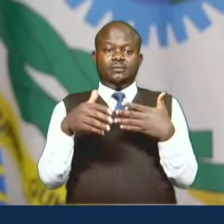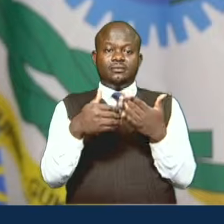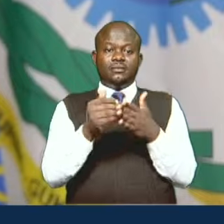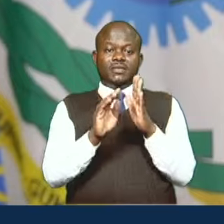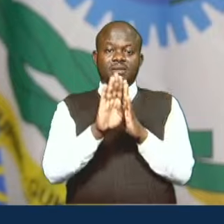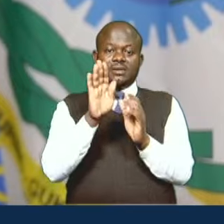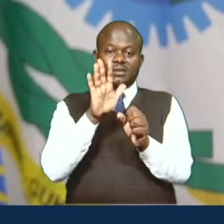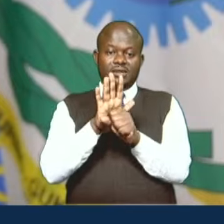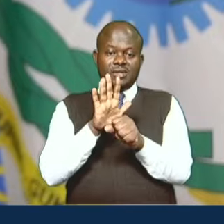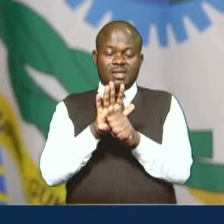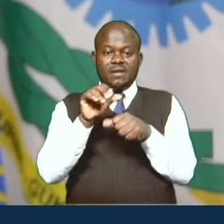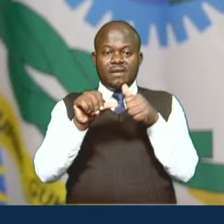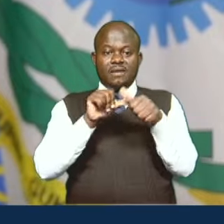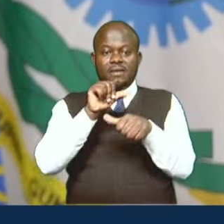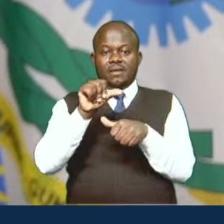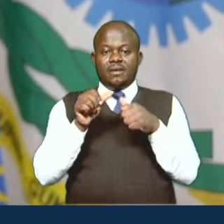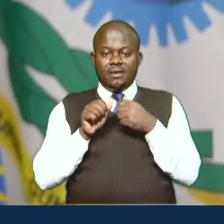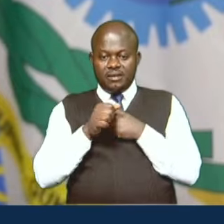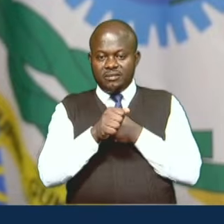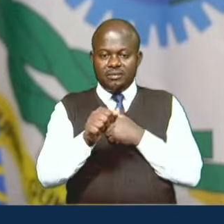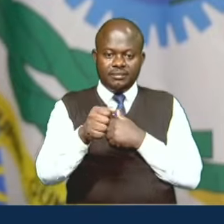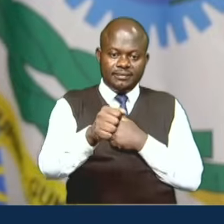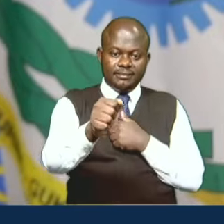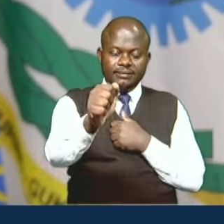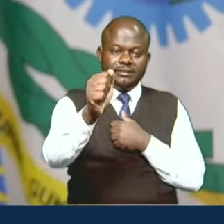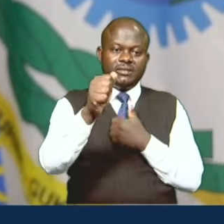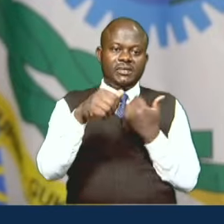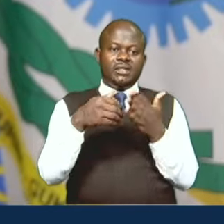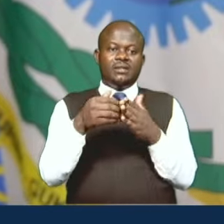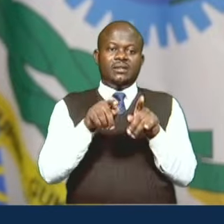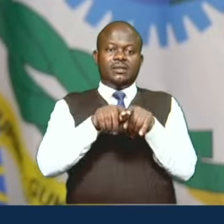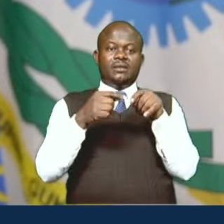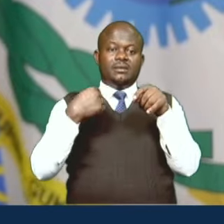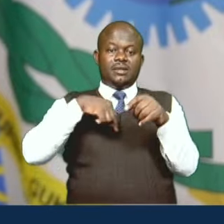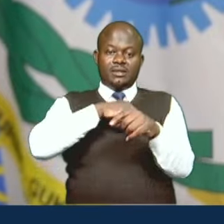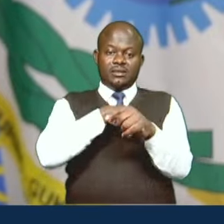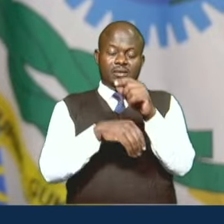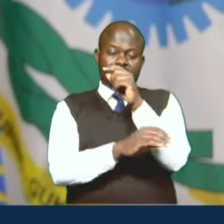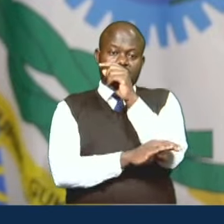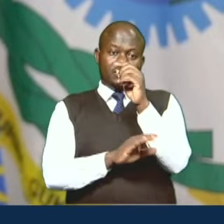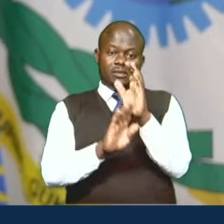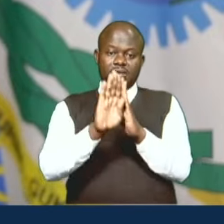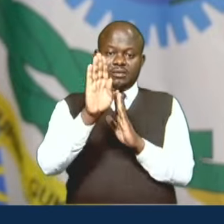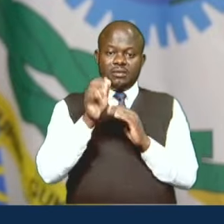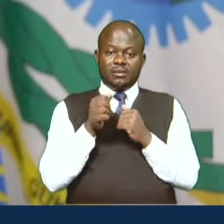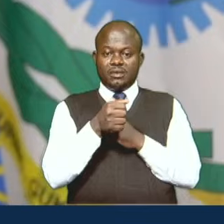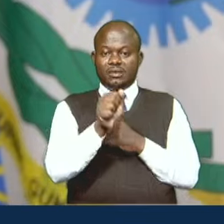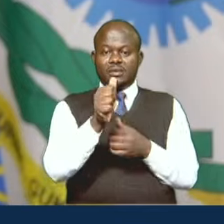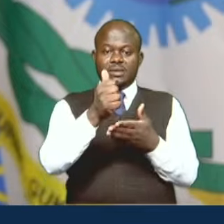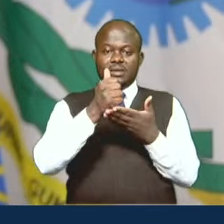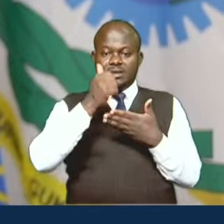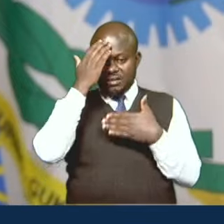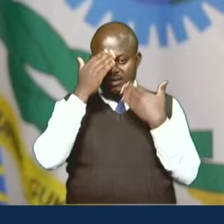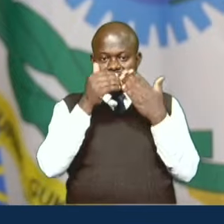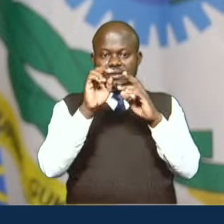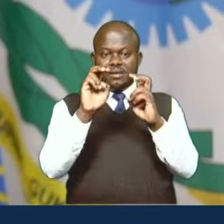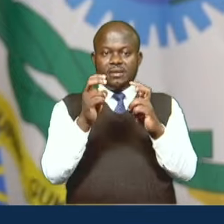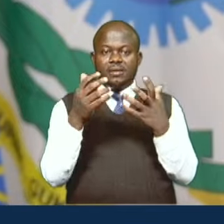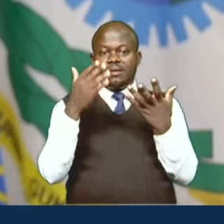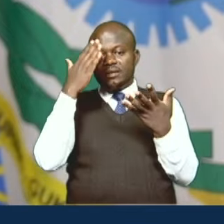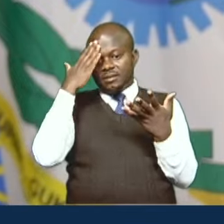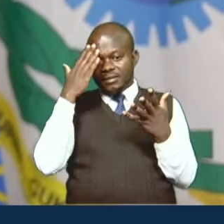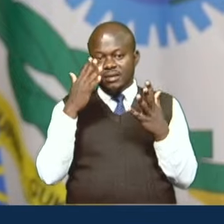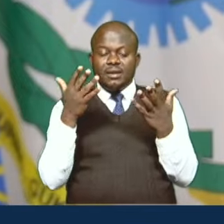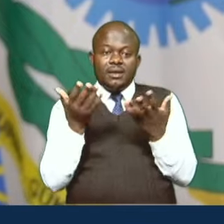imbere cyane cyane mu byerekeye ubukerarugendo. Natwe rero turi igihugu giteza imbere ubukerarugendo, byadufasha kugira ngo tumenye turebe